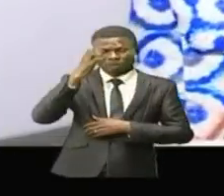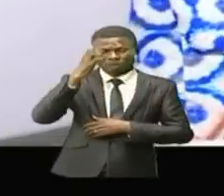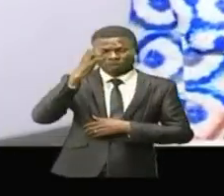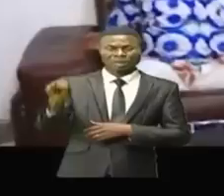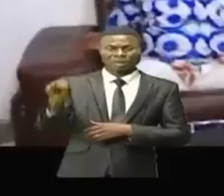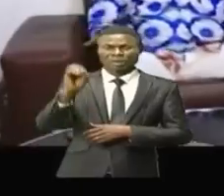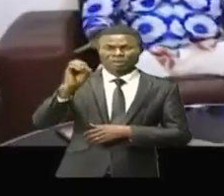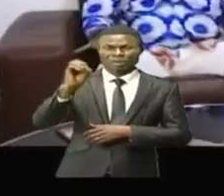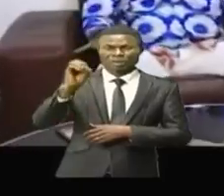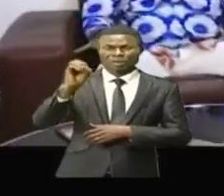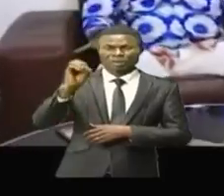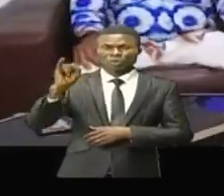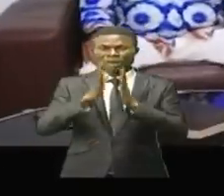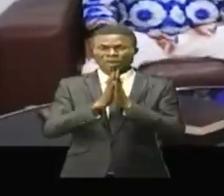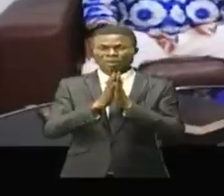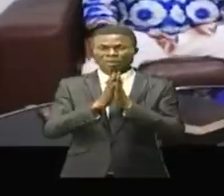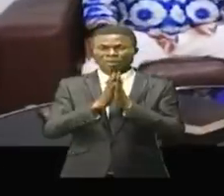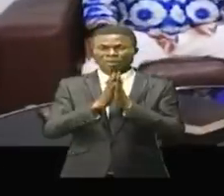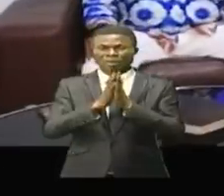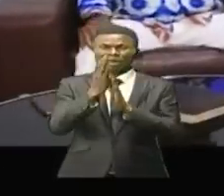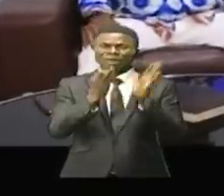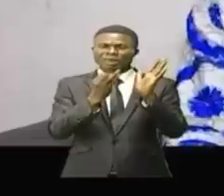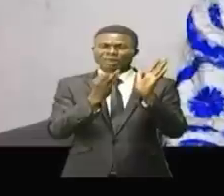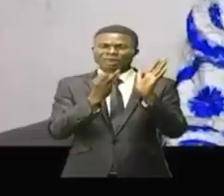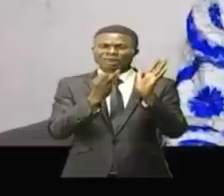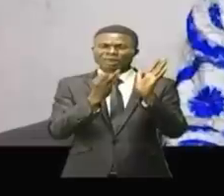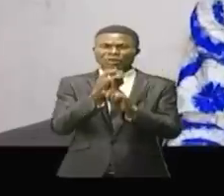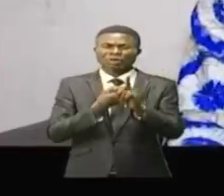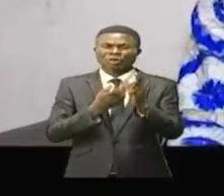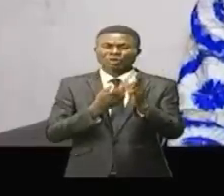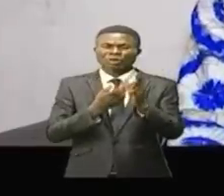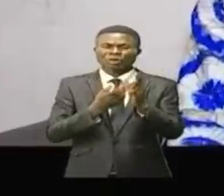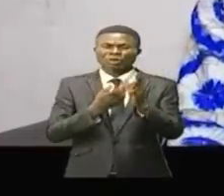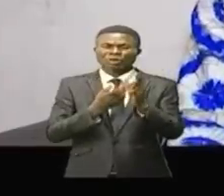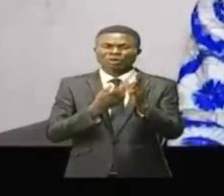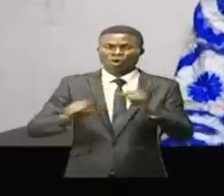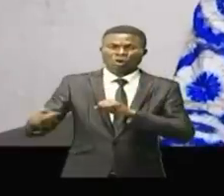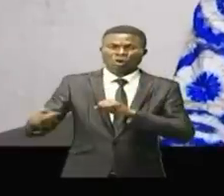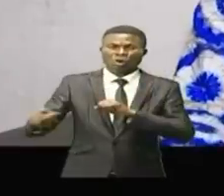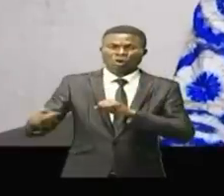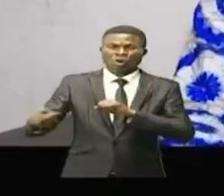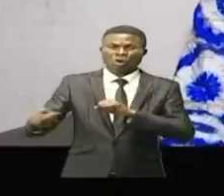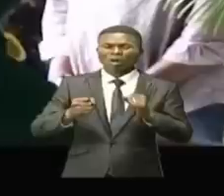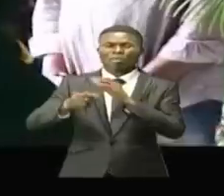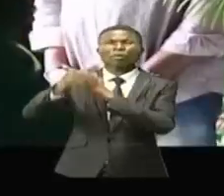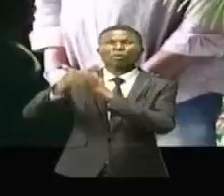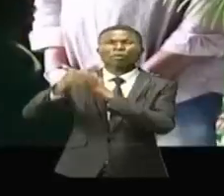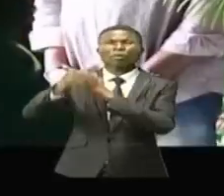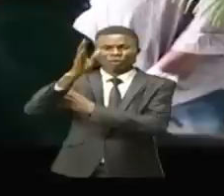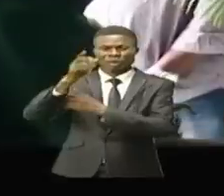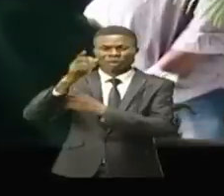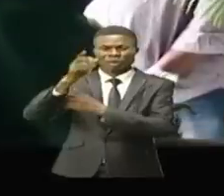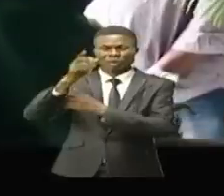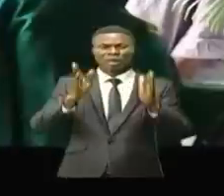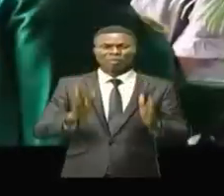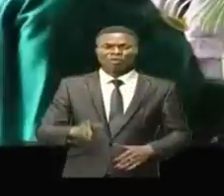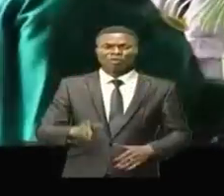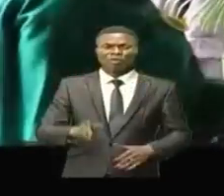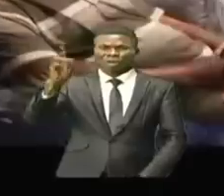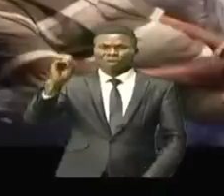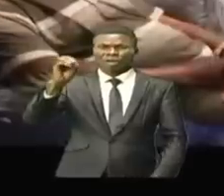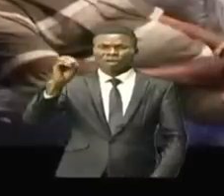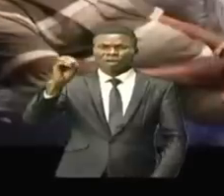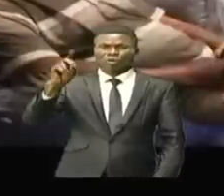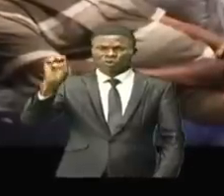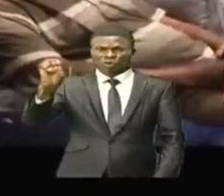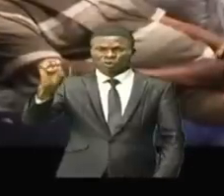Rockman, la prière du dimanche 17 juillet 2022 a bougé le trône divin. Le prophète Condé appelle les chrétiennes et chrétiens